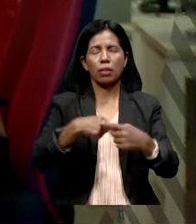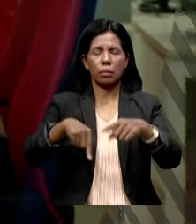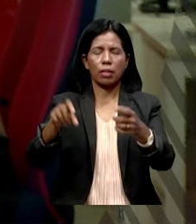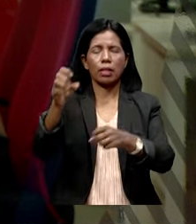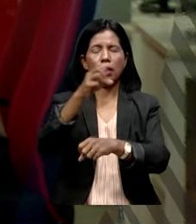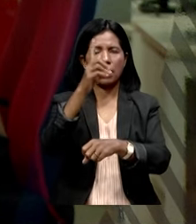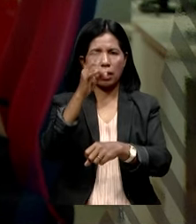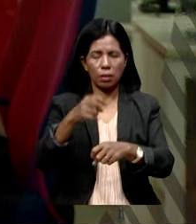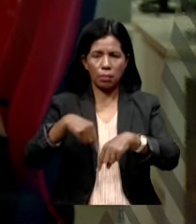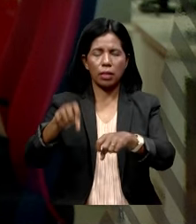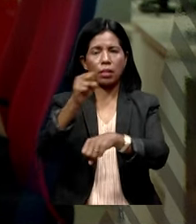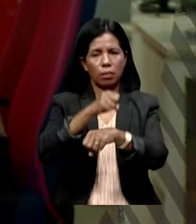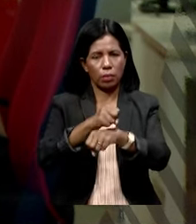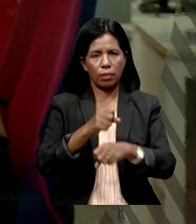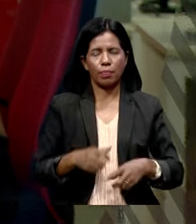Singapura.